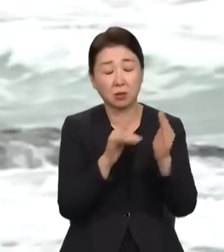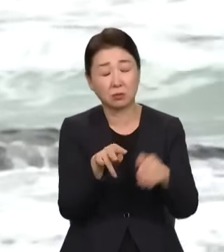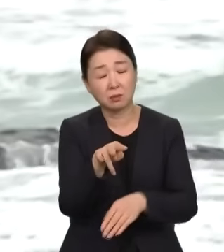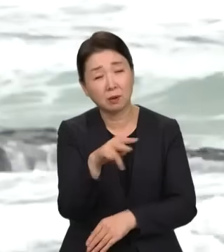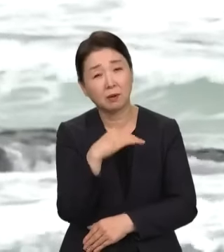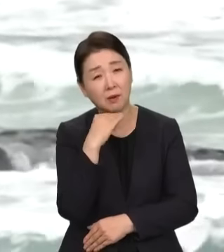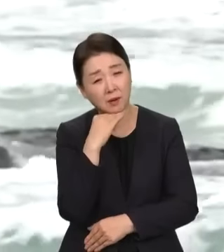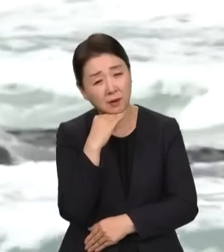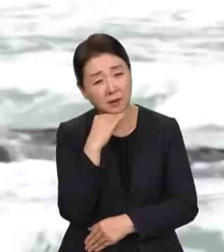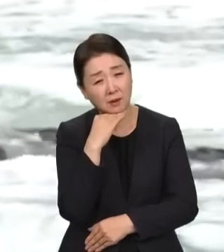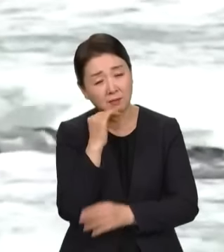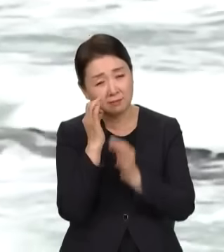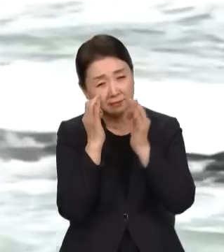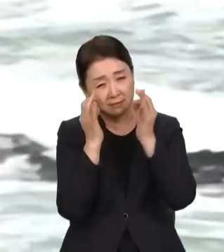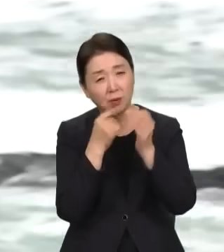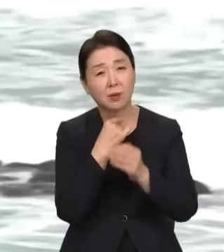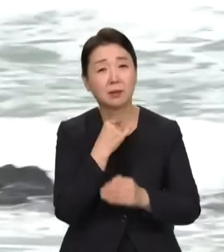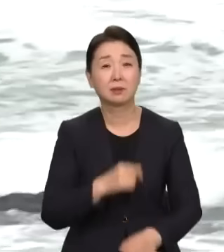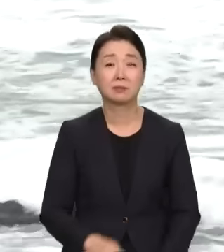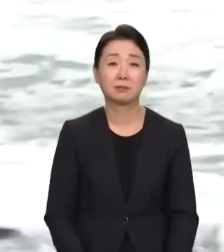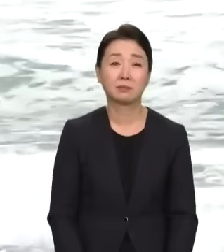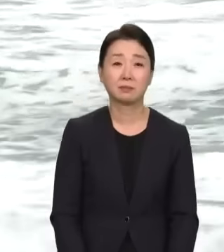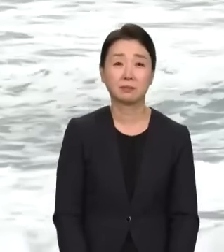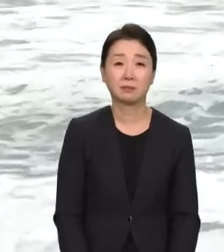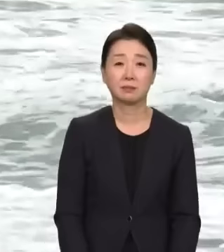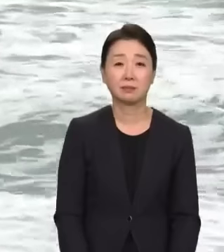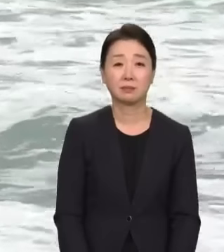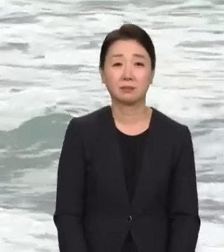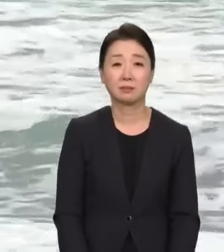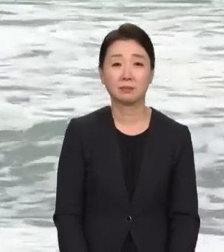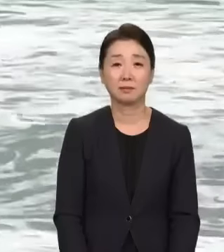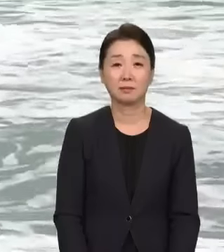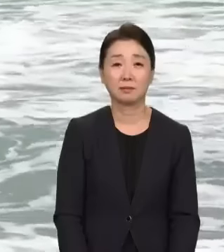기다림은 더욱 간절해지고 있습니다. 밀착카메라 이가영입니다.